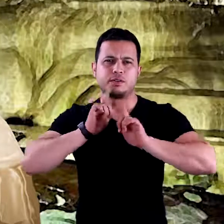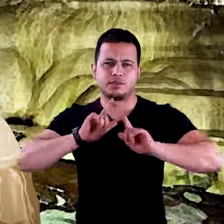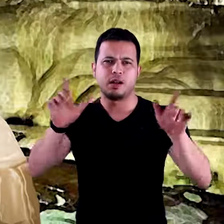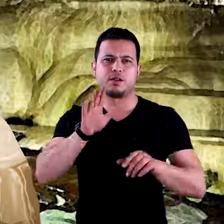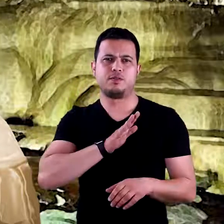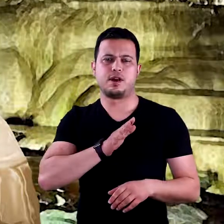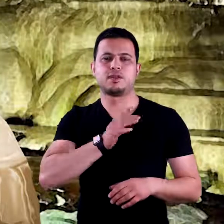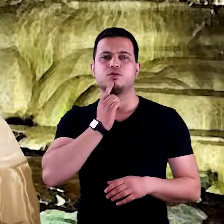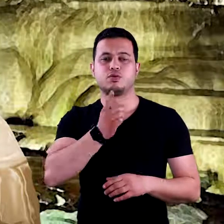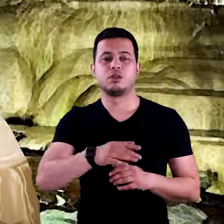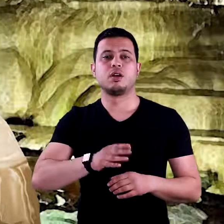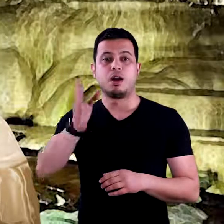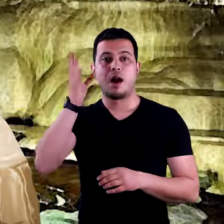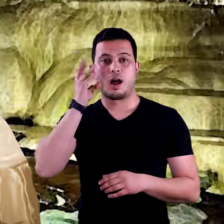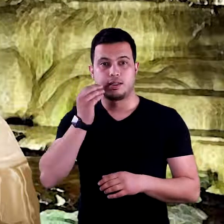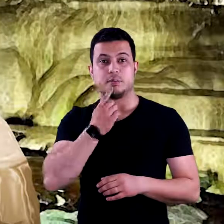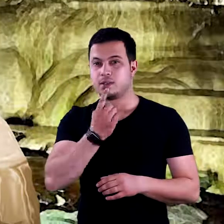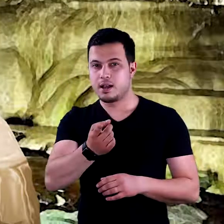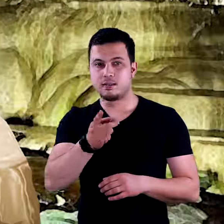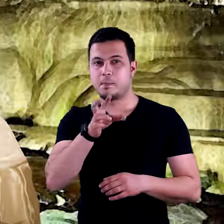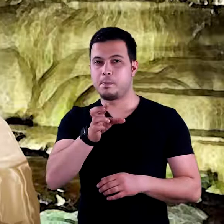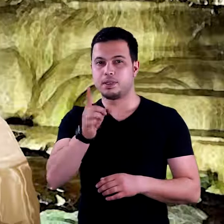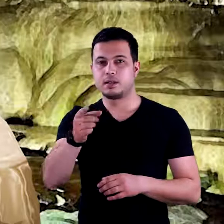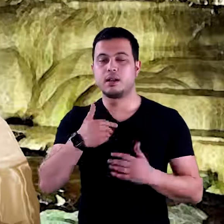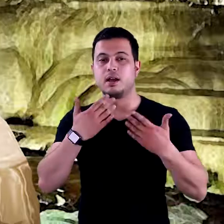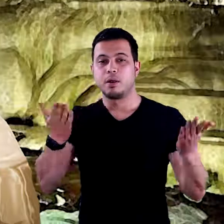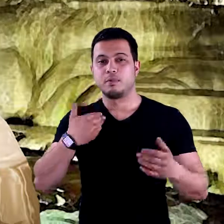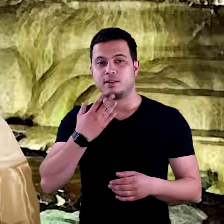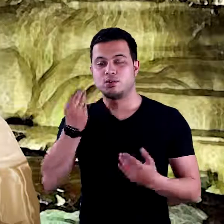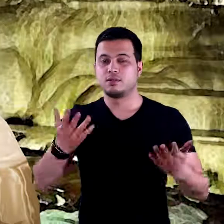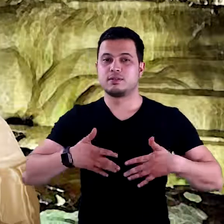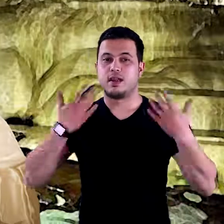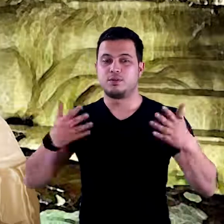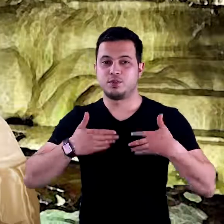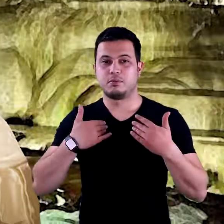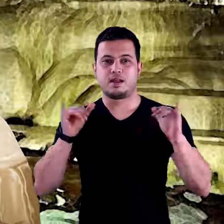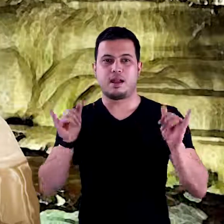Bırak. Anladı mı dersin Pınar? Ama ben çok eğleniyordum.